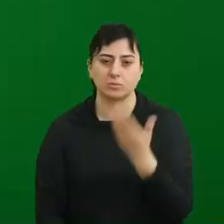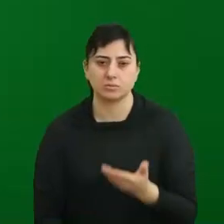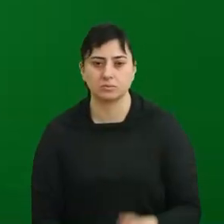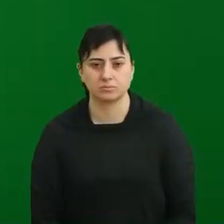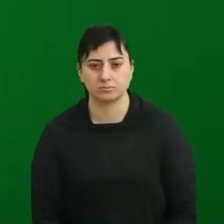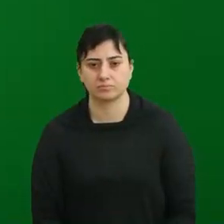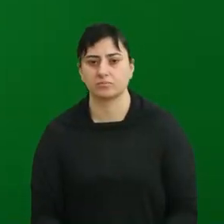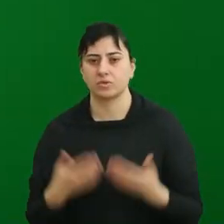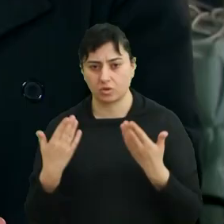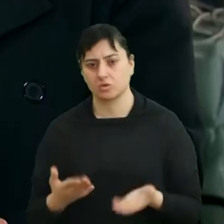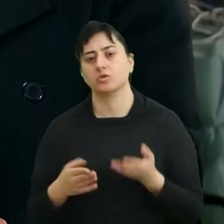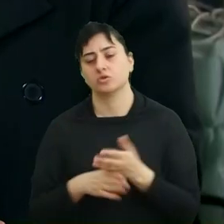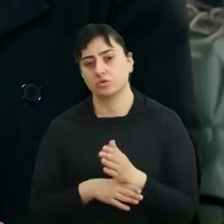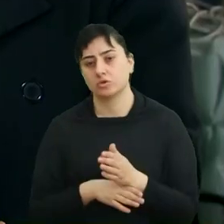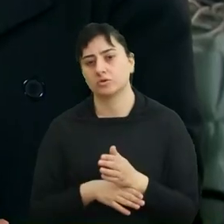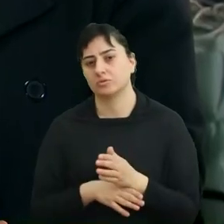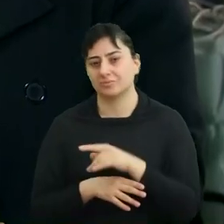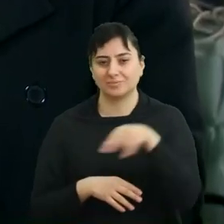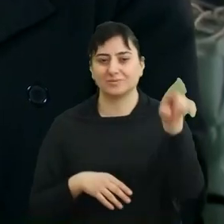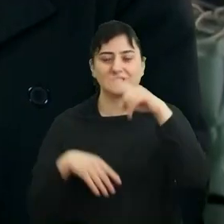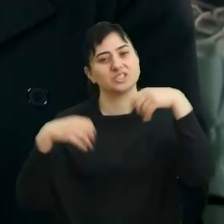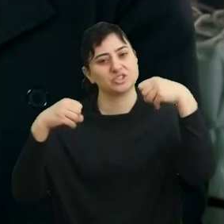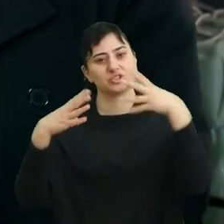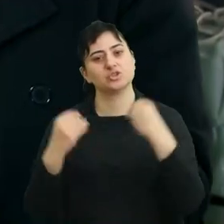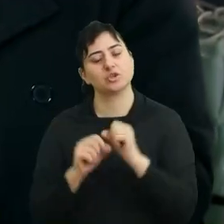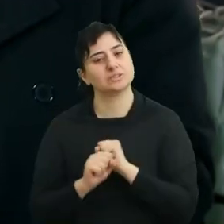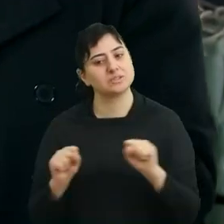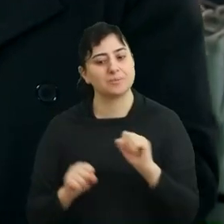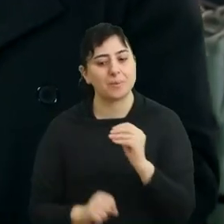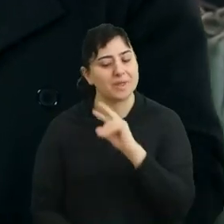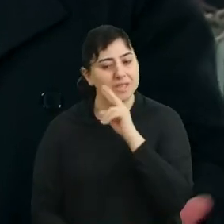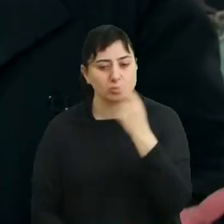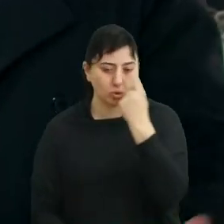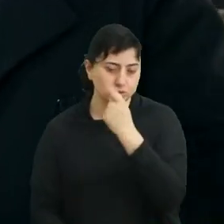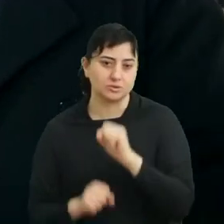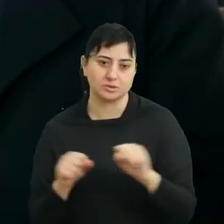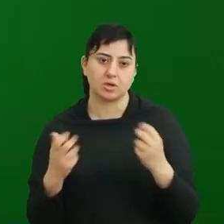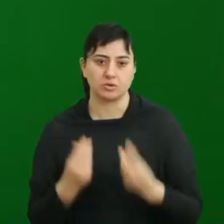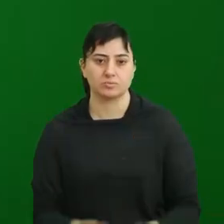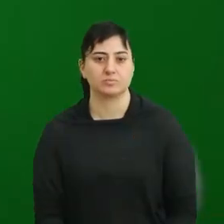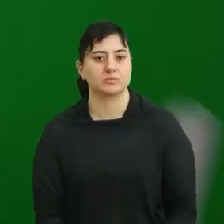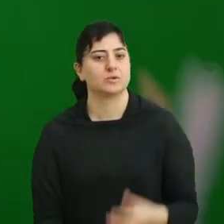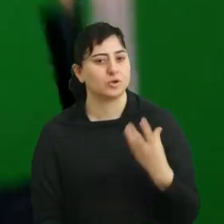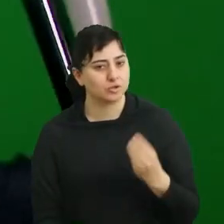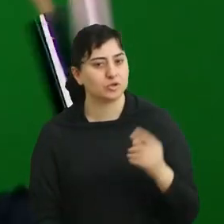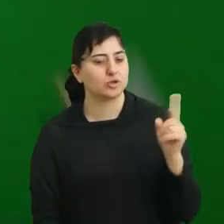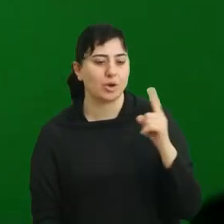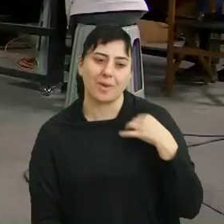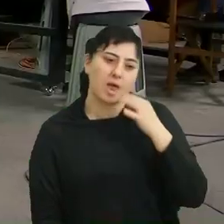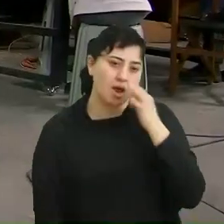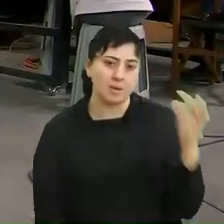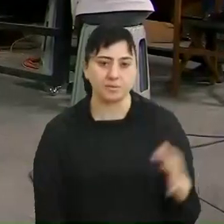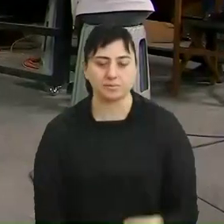mi bu? Kesinlikle hayatım, çok doğru söyledin. Bu ışıklar çok fazla ve bebeğimizin gözleri için zararlı olabilir. Tamam, yönetmenimize